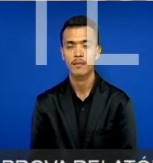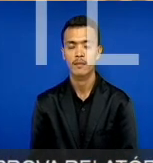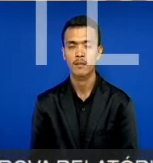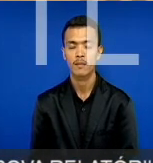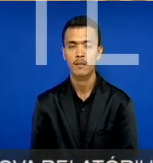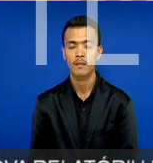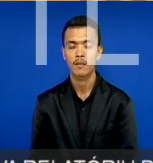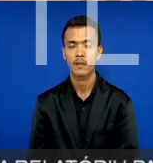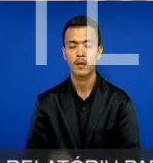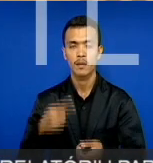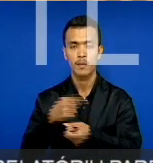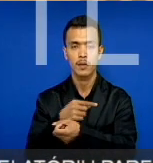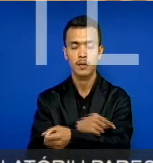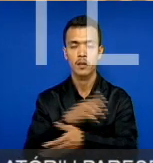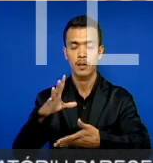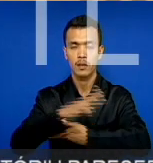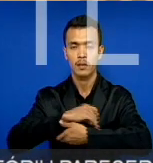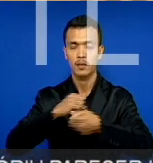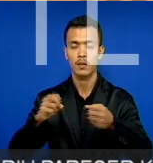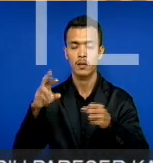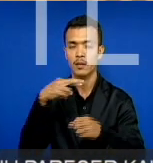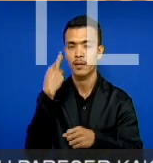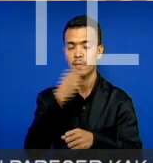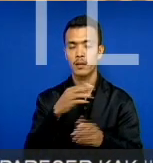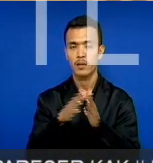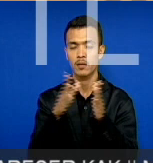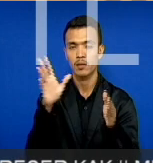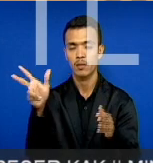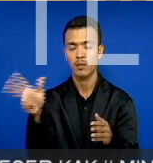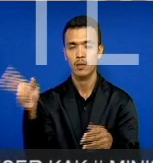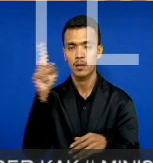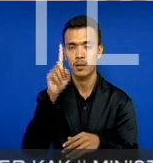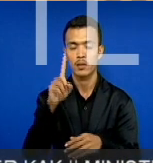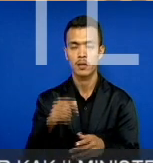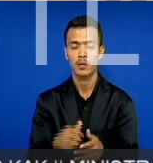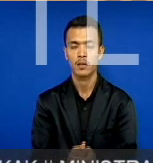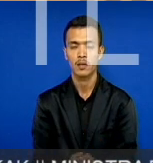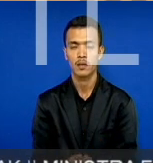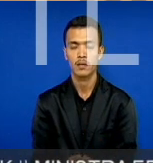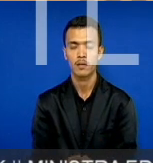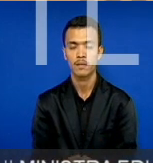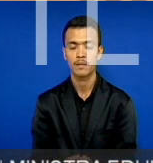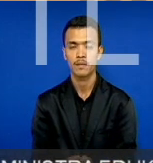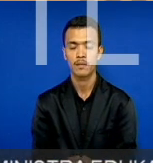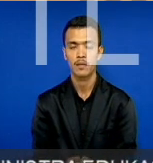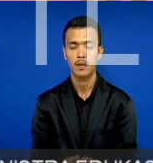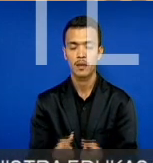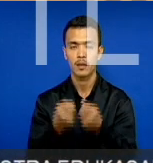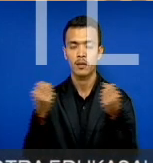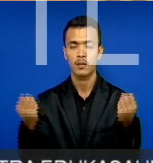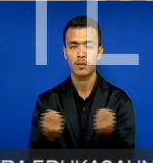Pesti estragahare iha natar hektares tolunulu ras nida iha area kaktua naik aldea tula ika